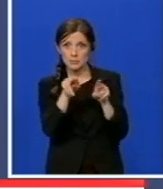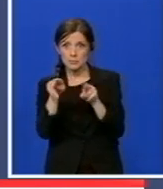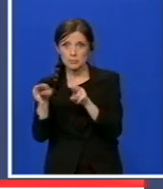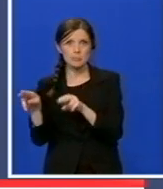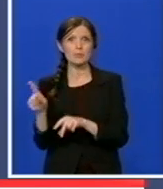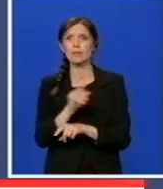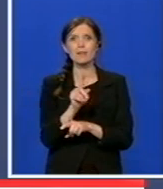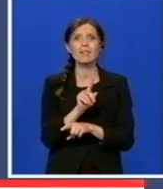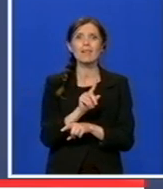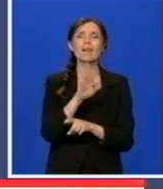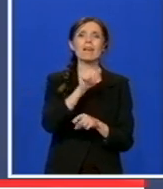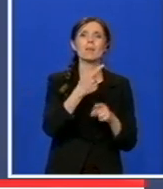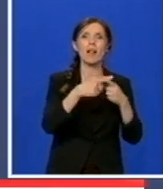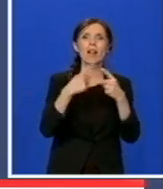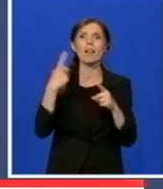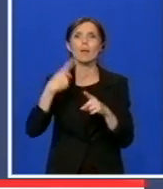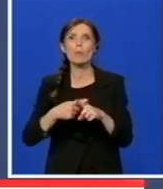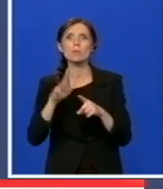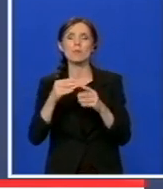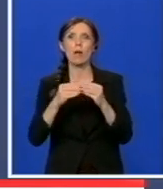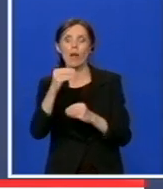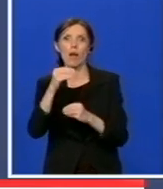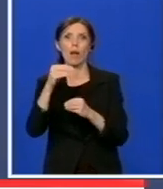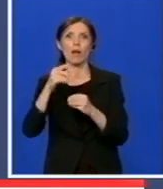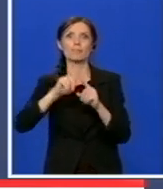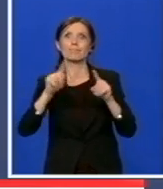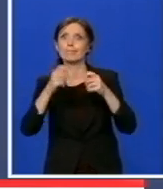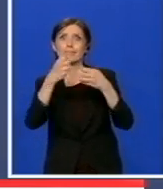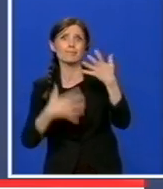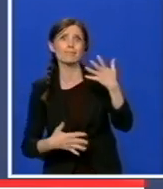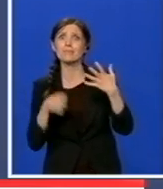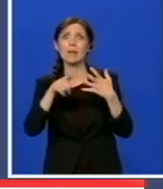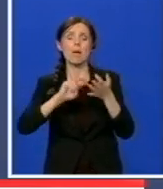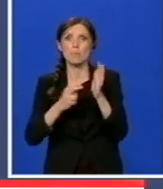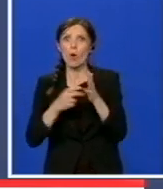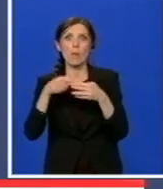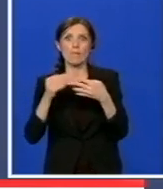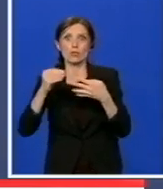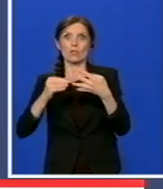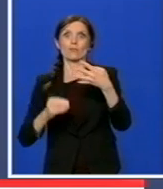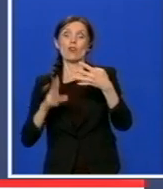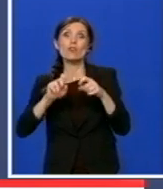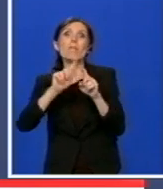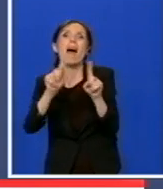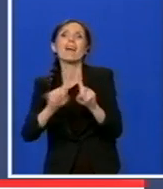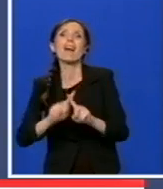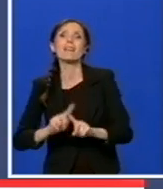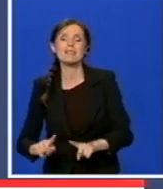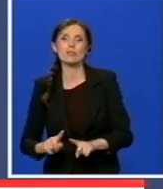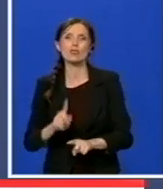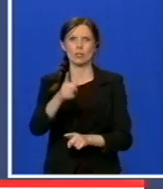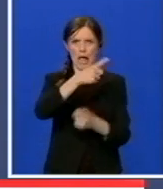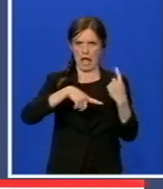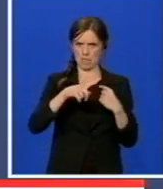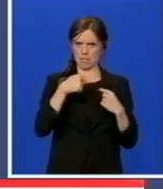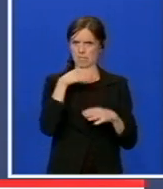brojne komplikacije. U lečenju pacijenata koji su hospitalizovani, mi možemo